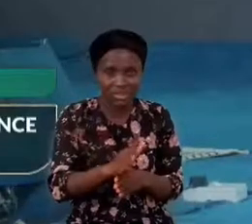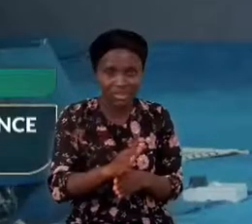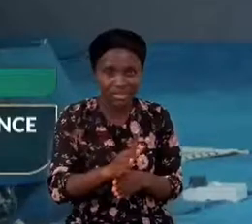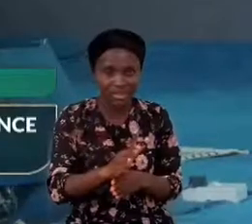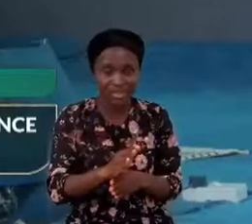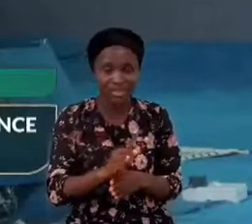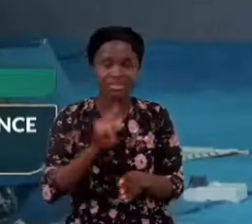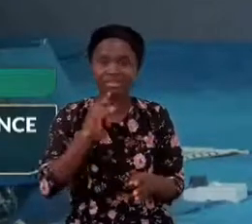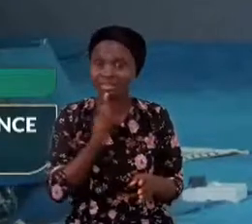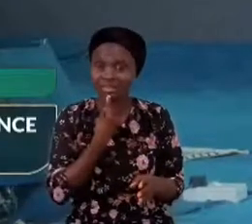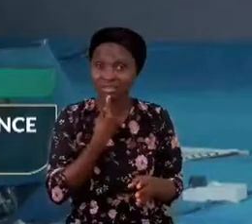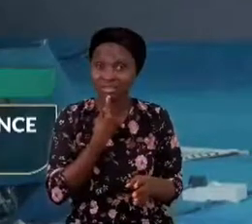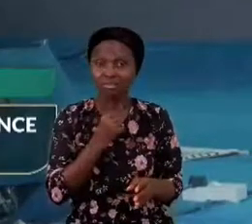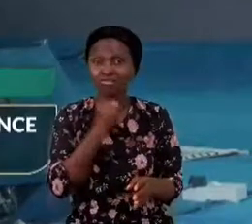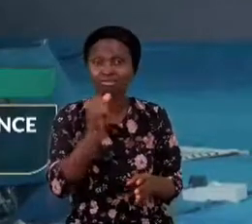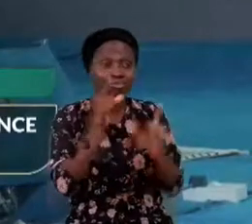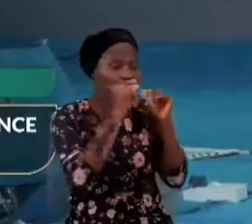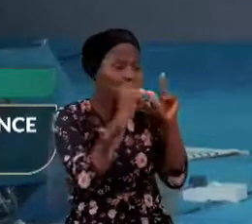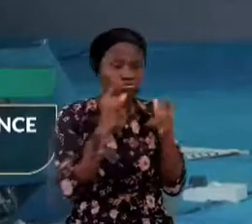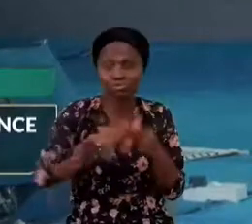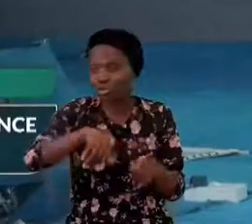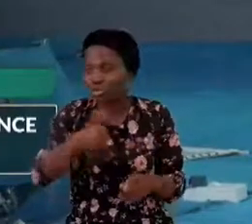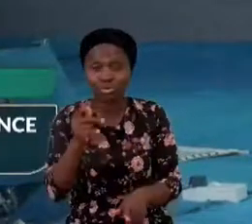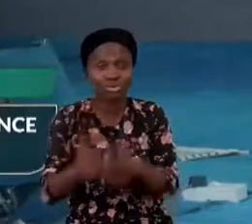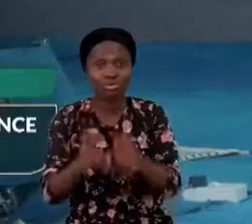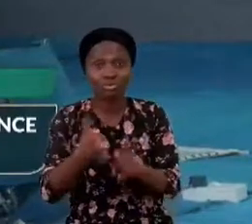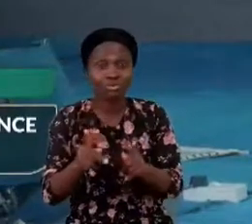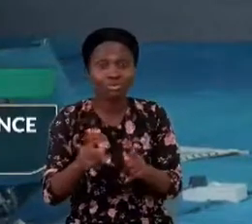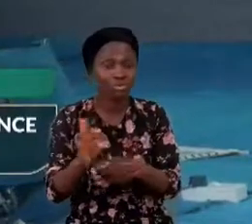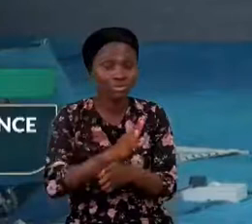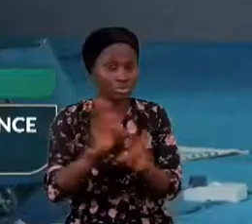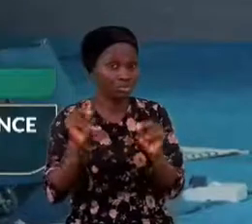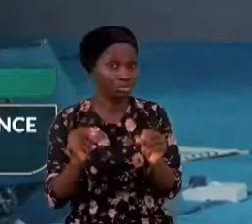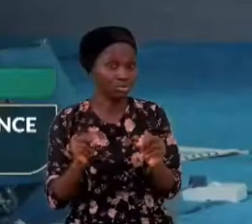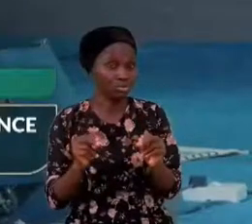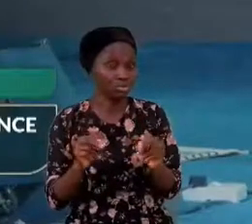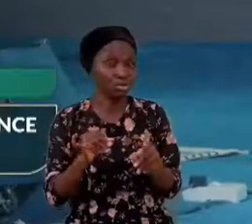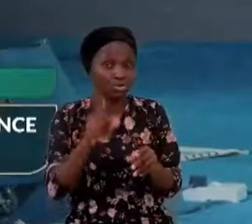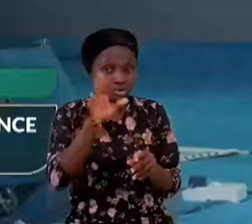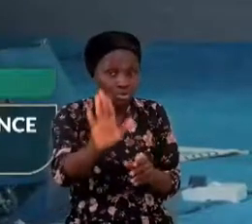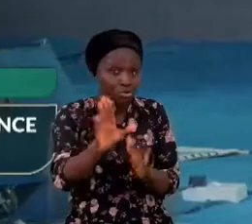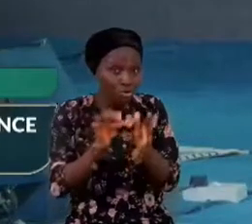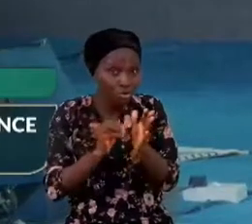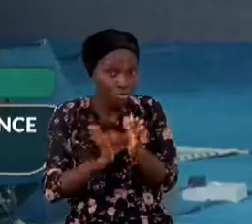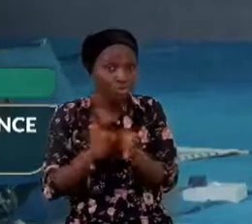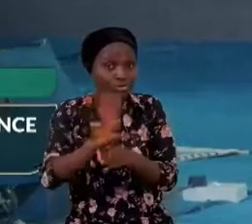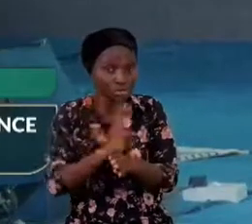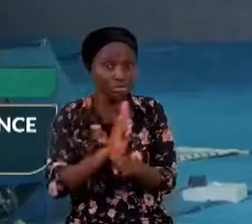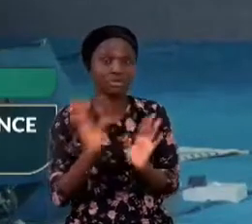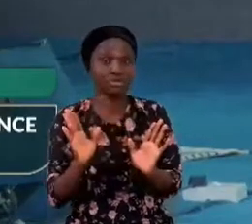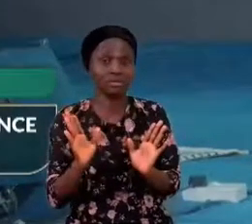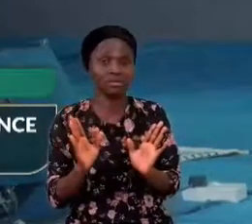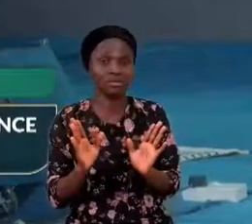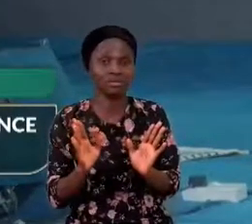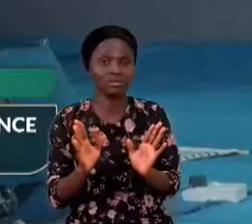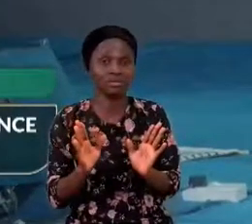affaires. Occupe-toi de tes affaires. Et quand on nous dit ça, on ne doit pas être offensé. Il dit, pourquoi